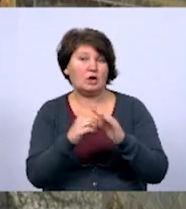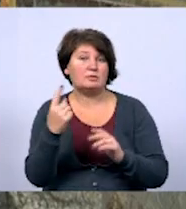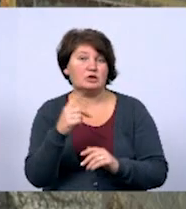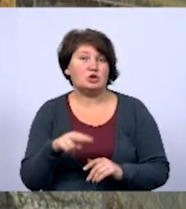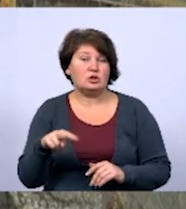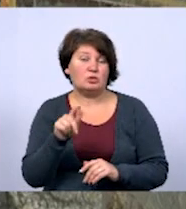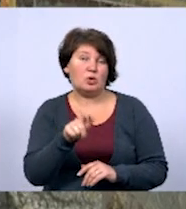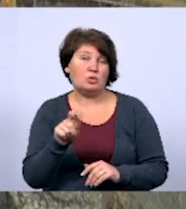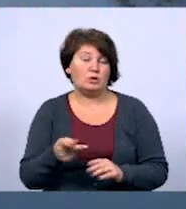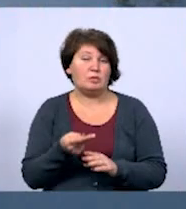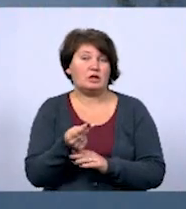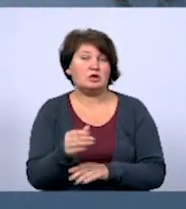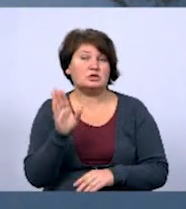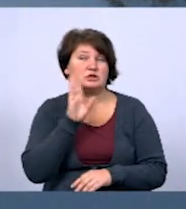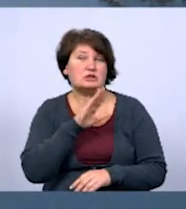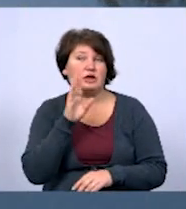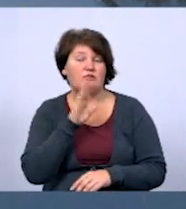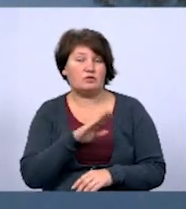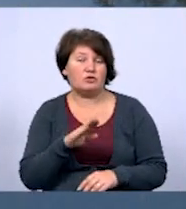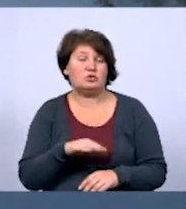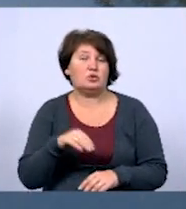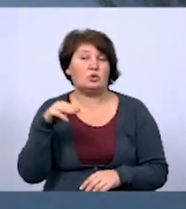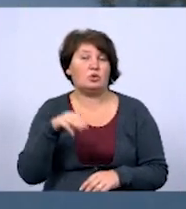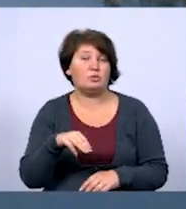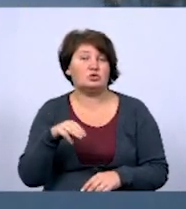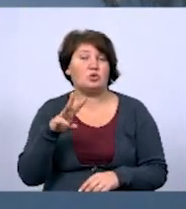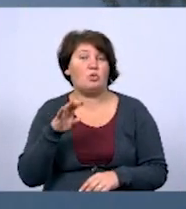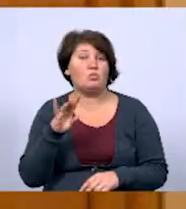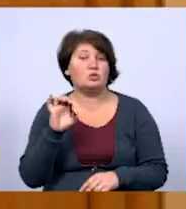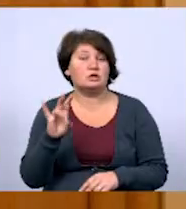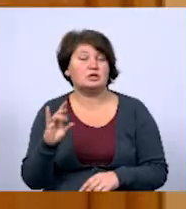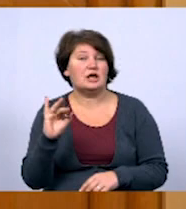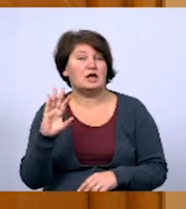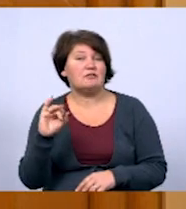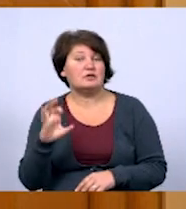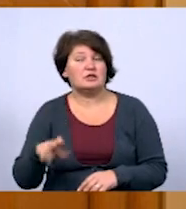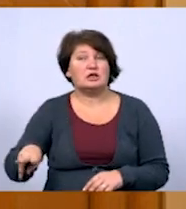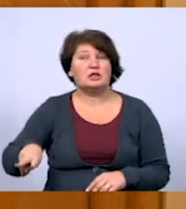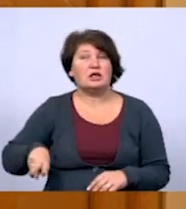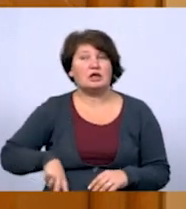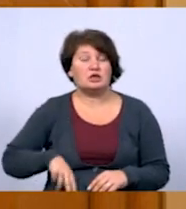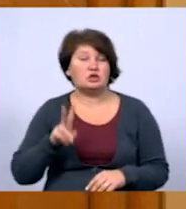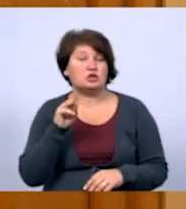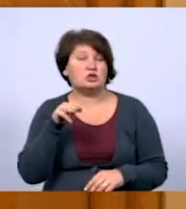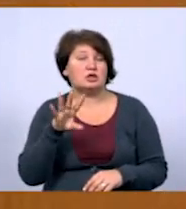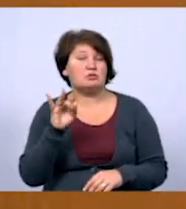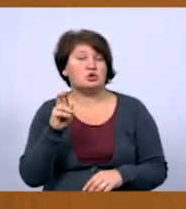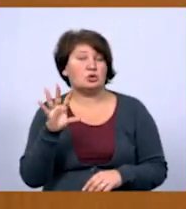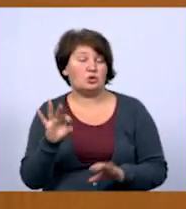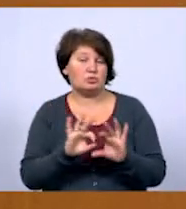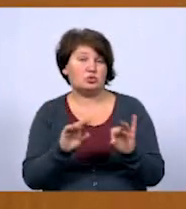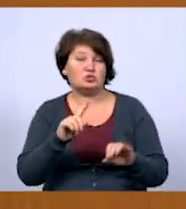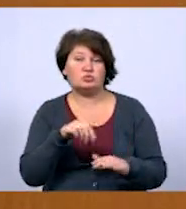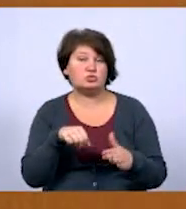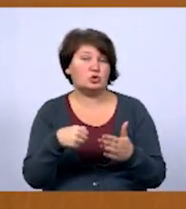люди платитимуть за воду комунальному підприємству «Тлумачкомунсервіс». Його директор Микола Тимченко розповідає, чому досі не